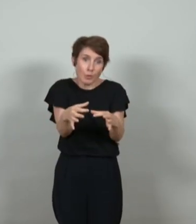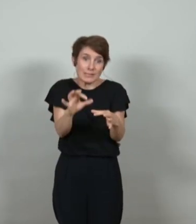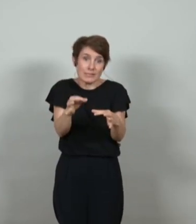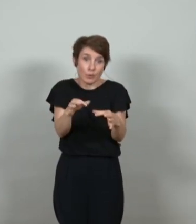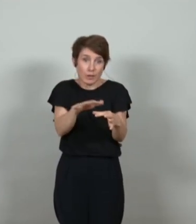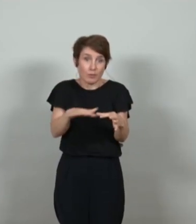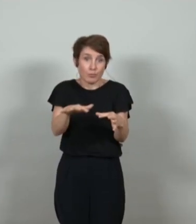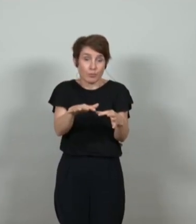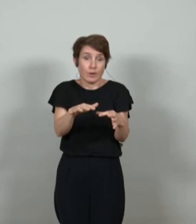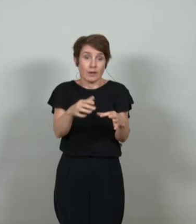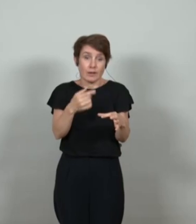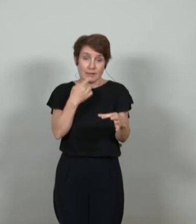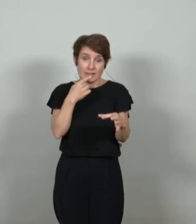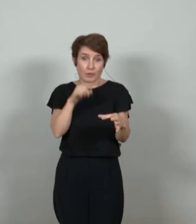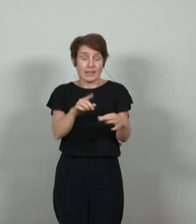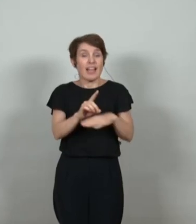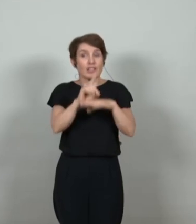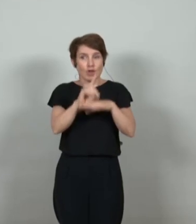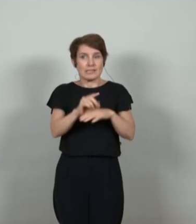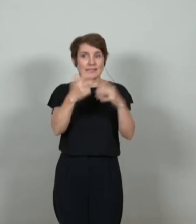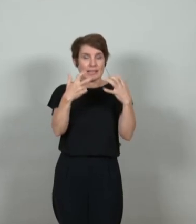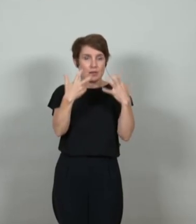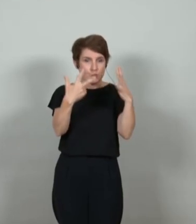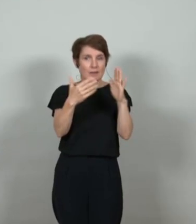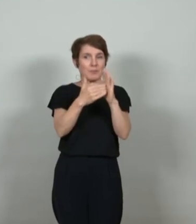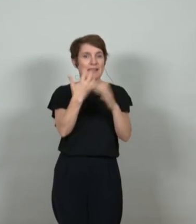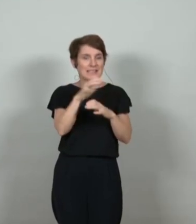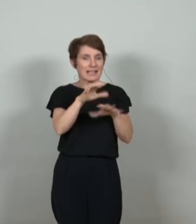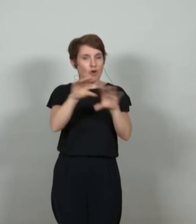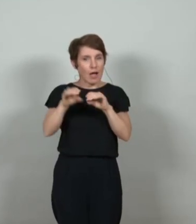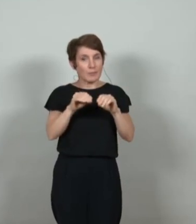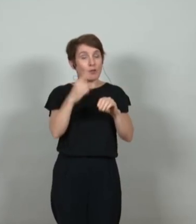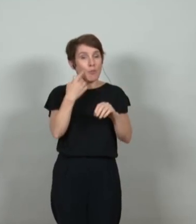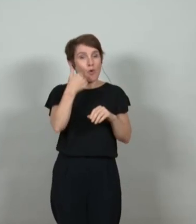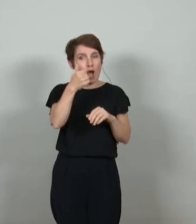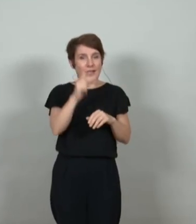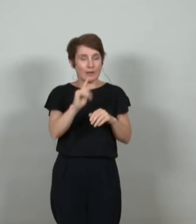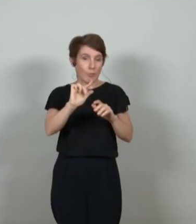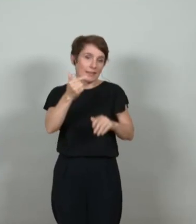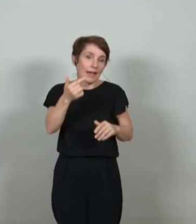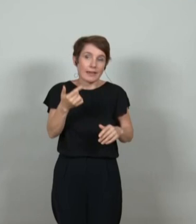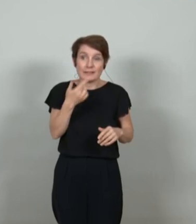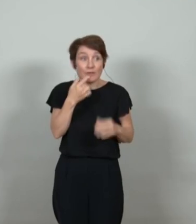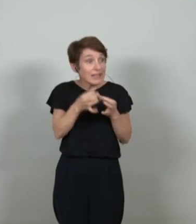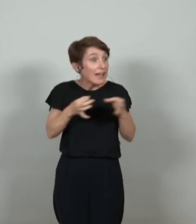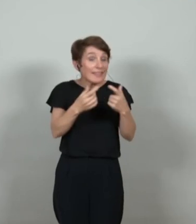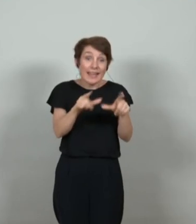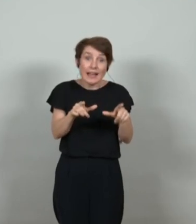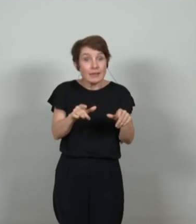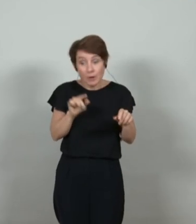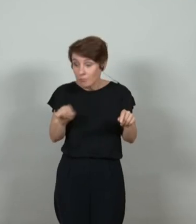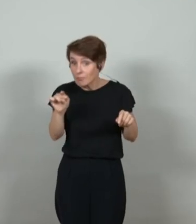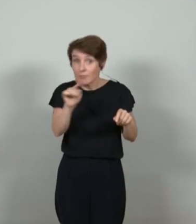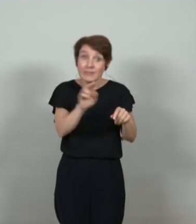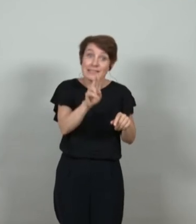8500 habitants en kilomètres carrés en termes de densité donc les opportunités foncières sont quand même rares mais elles existent elles existent alors des terrains de bonne